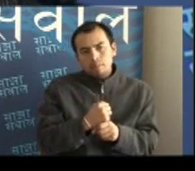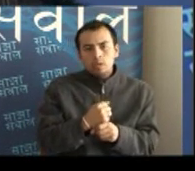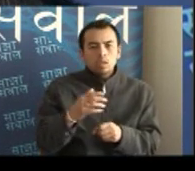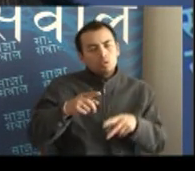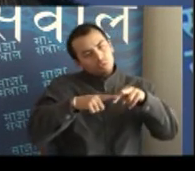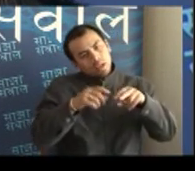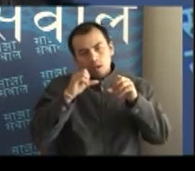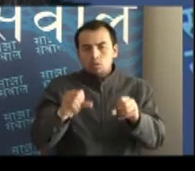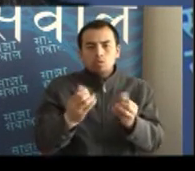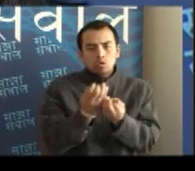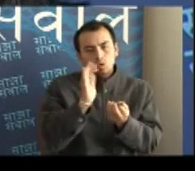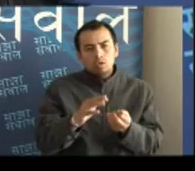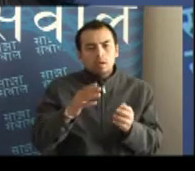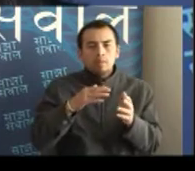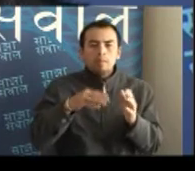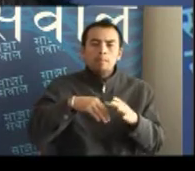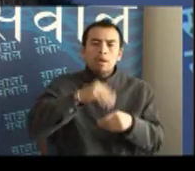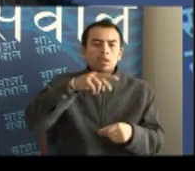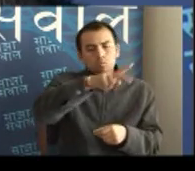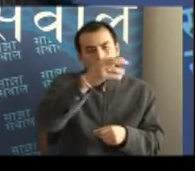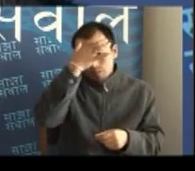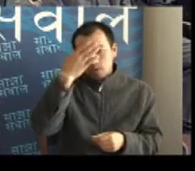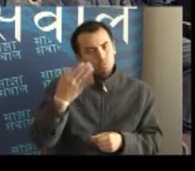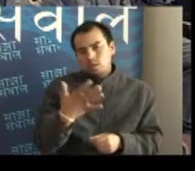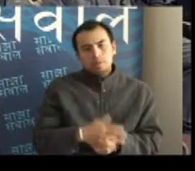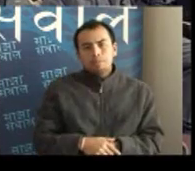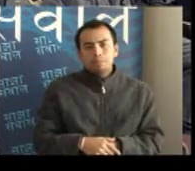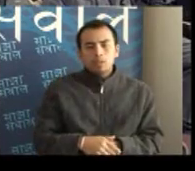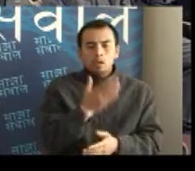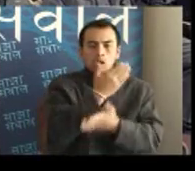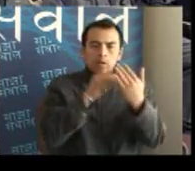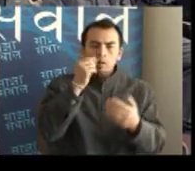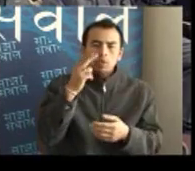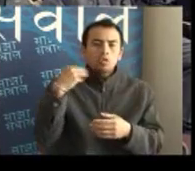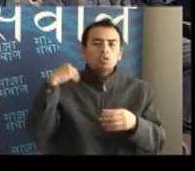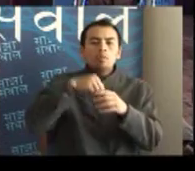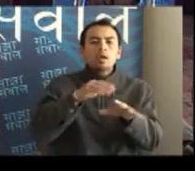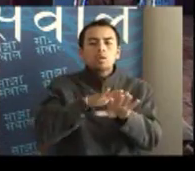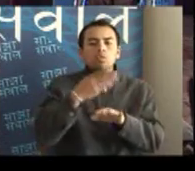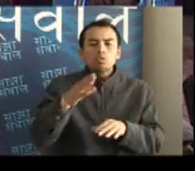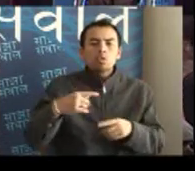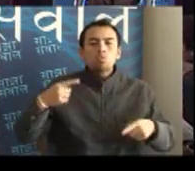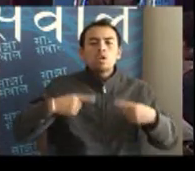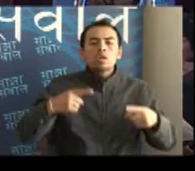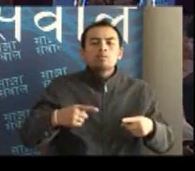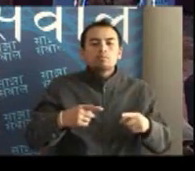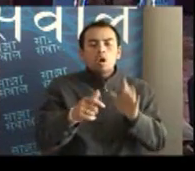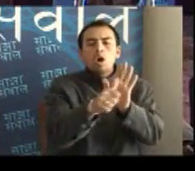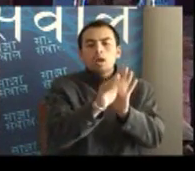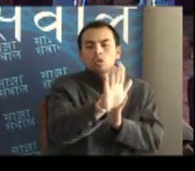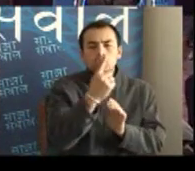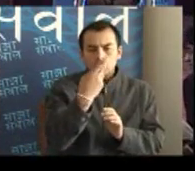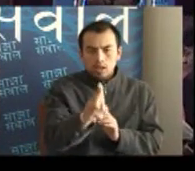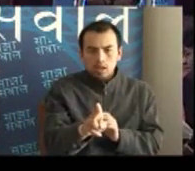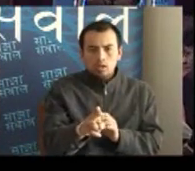सबै खुट्टाले नै गर्छु, बाहिर हिँडुल गर्न चाहिँ मलाई कुनै समस्या हुँदैन। त्यहाँ अपाङ्गता भएका सहभागीहरू पनि हुनुहुन्छ, व्हील चेयरमा रहनु भएको अगाडि नै हुनुहुन्छ